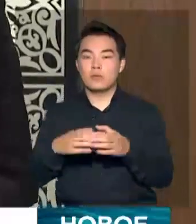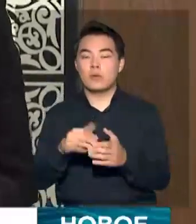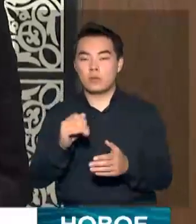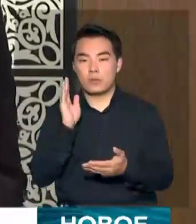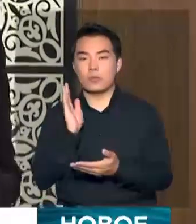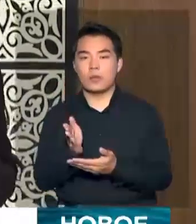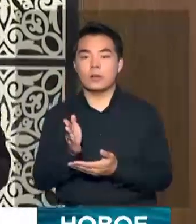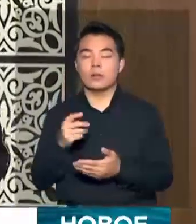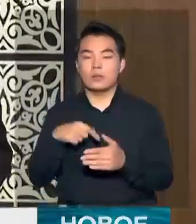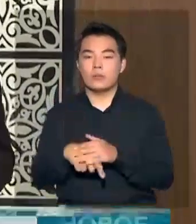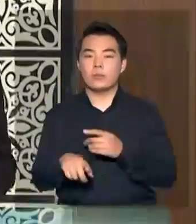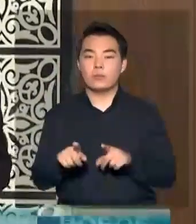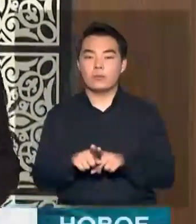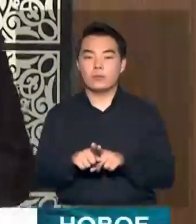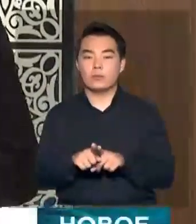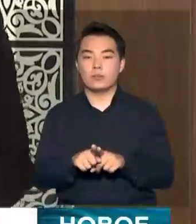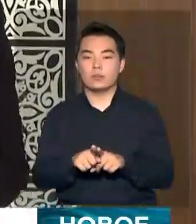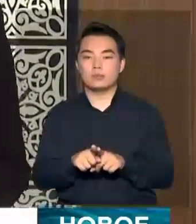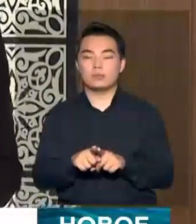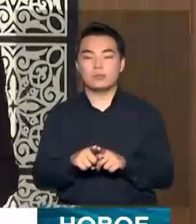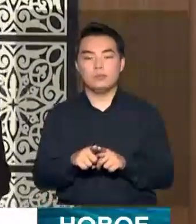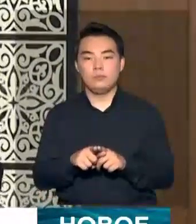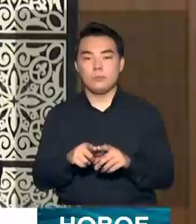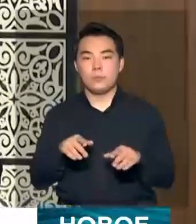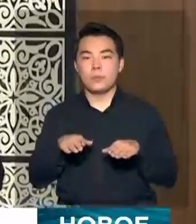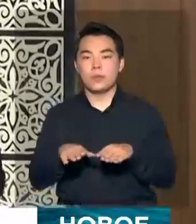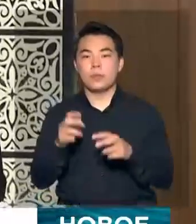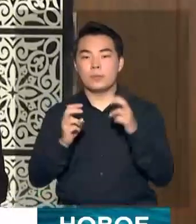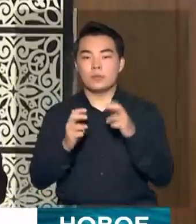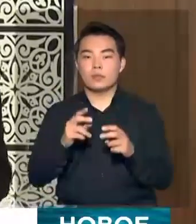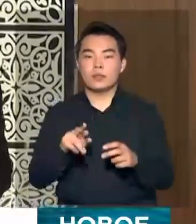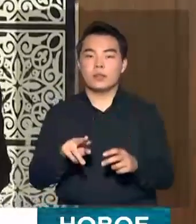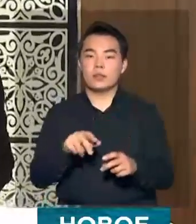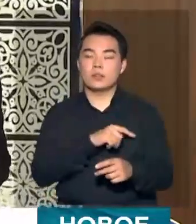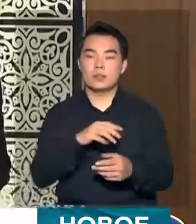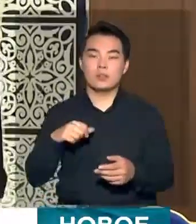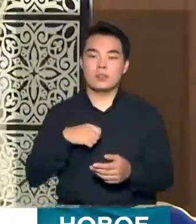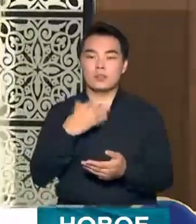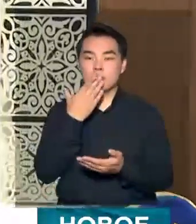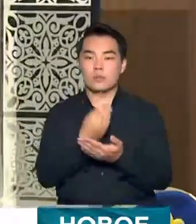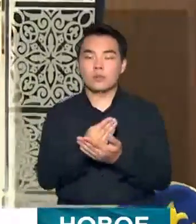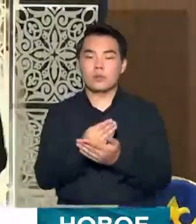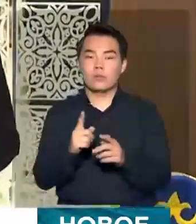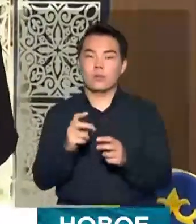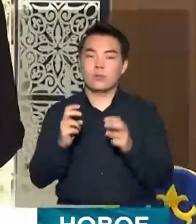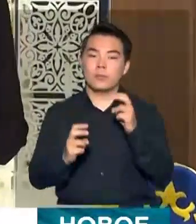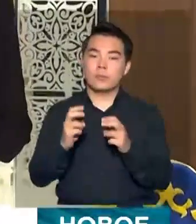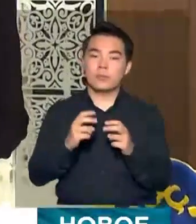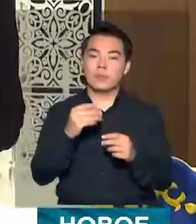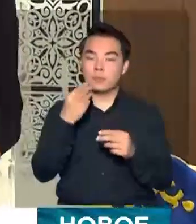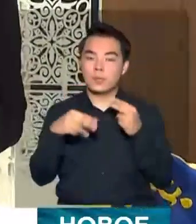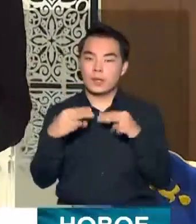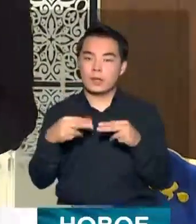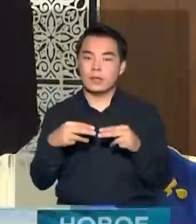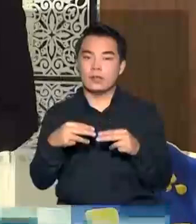женщины используют свой потенциал чаще всего в производстве продуктов народного потребления, в том числе в производстве продуктов питания.